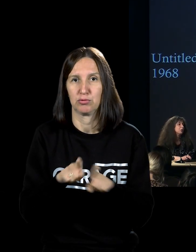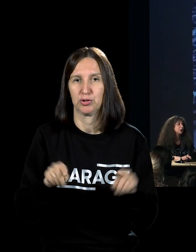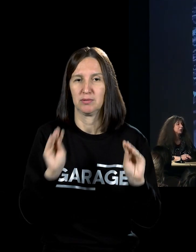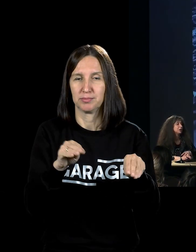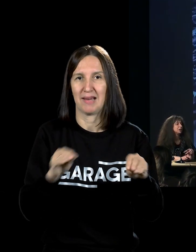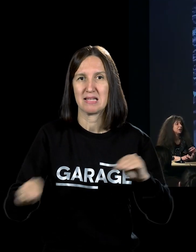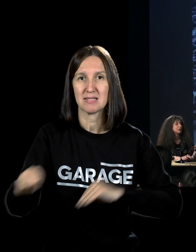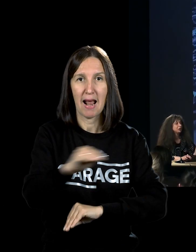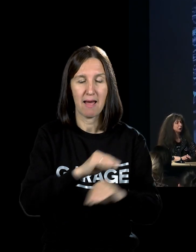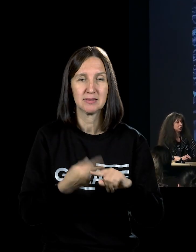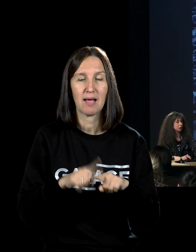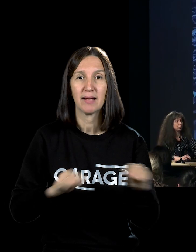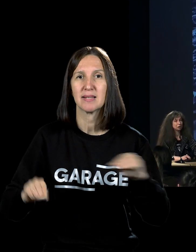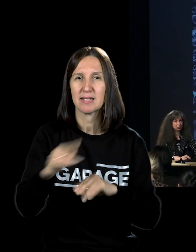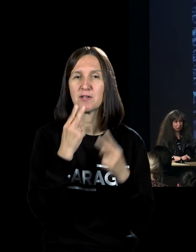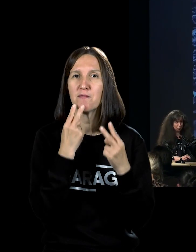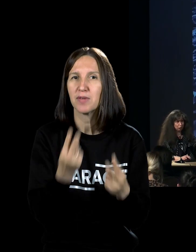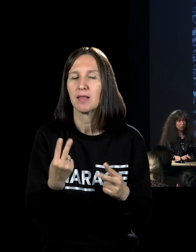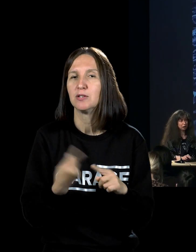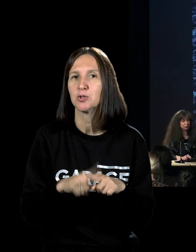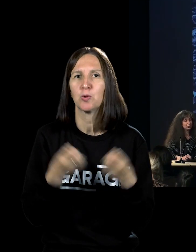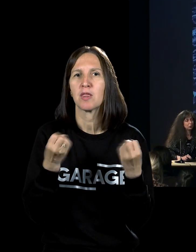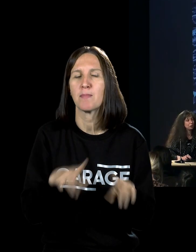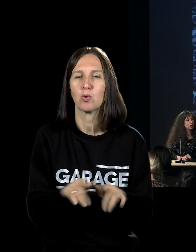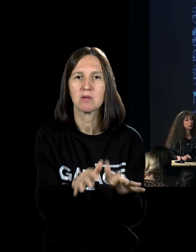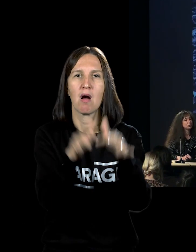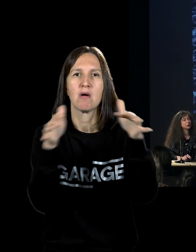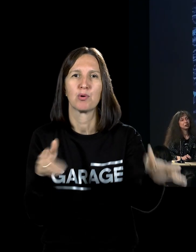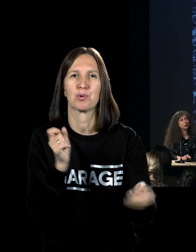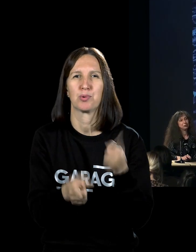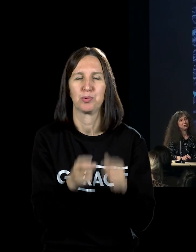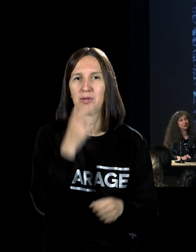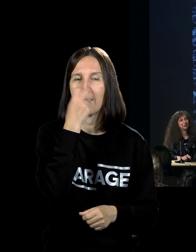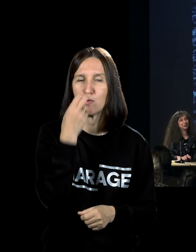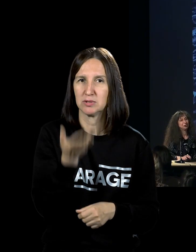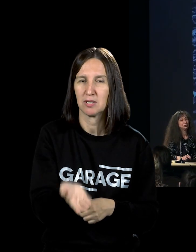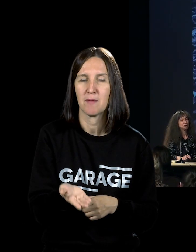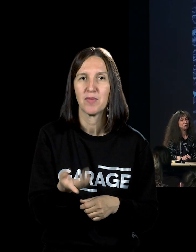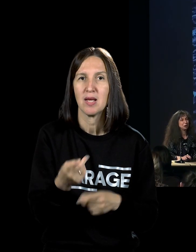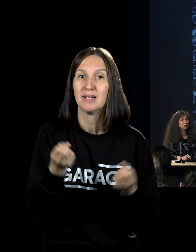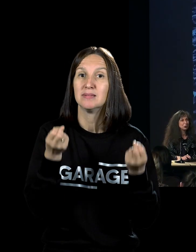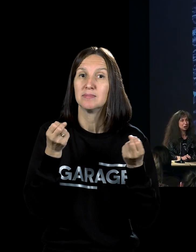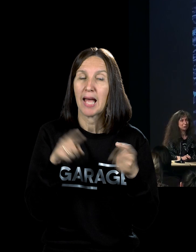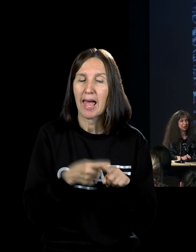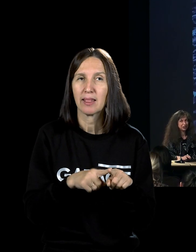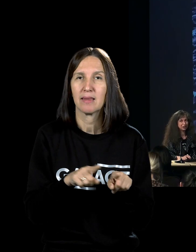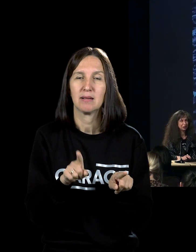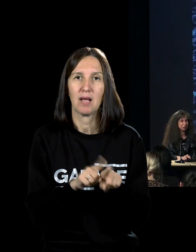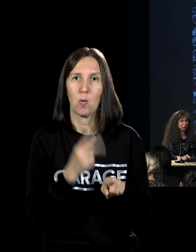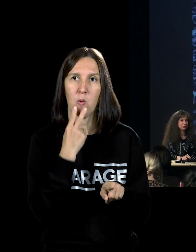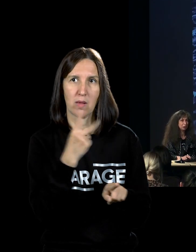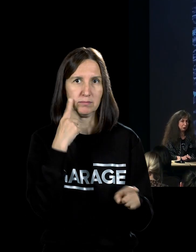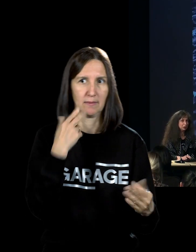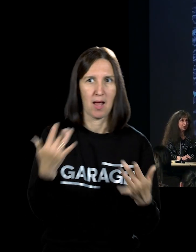инсталляцию. Но при этом эта инсталляция, видно, что это не просто груда этого мусора, что они перегорожены зеркалами, что это все время иллюзорное